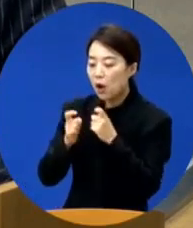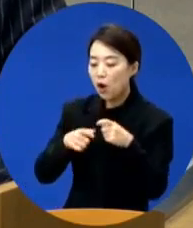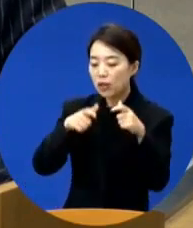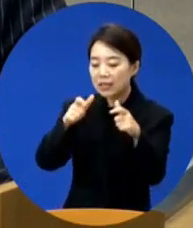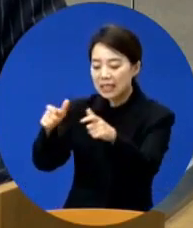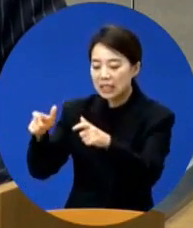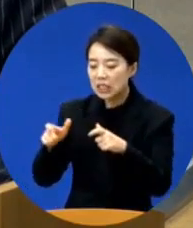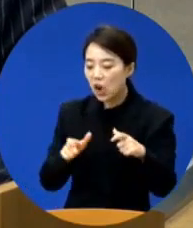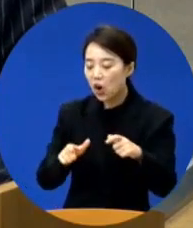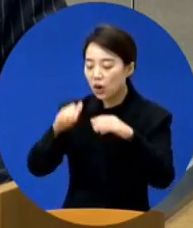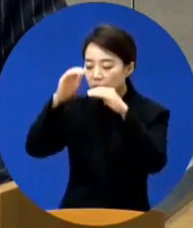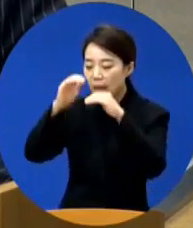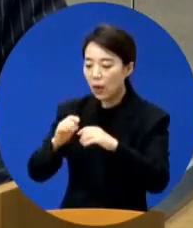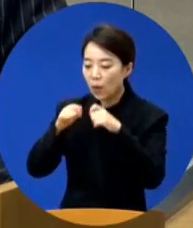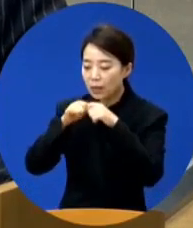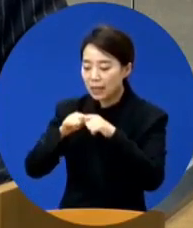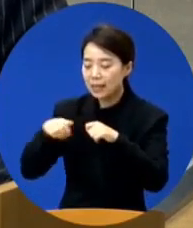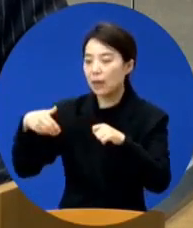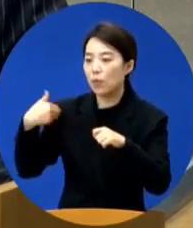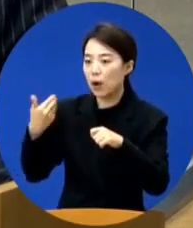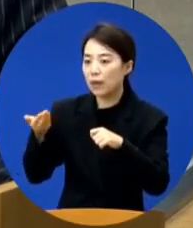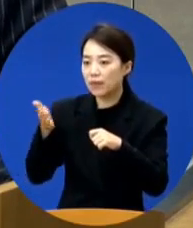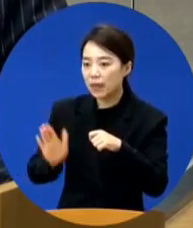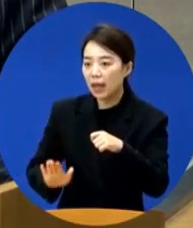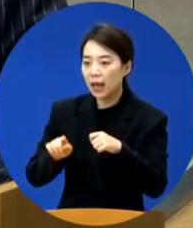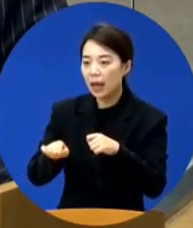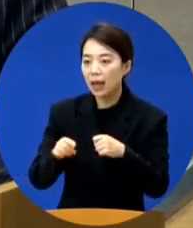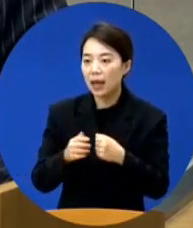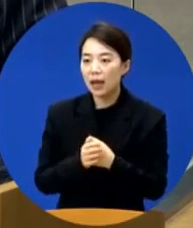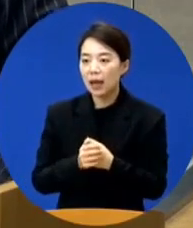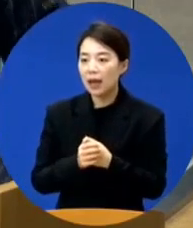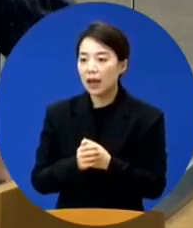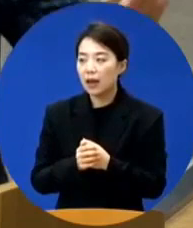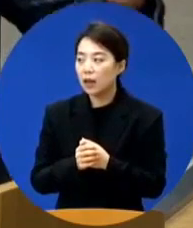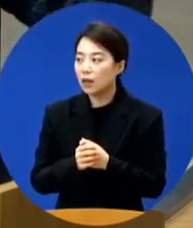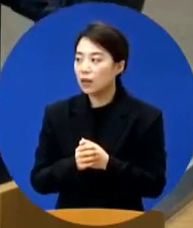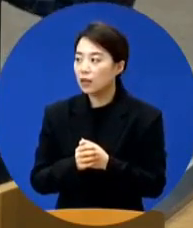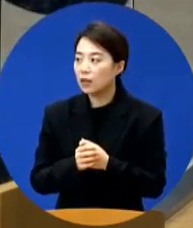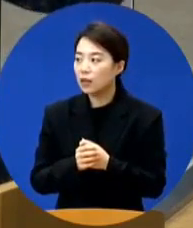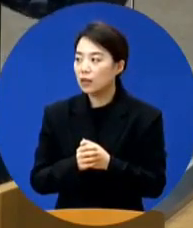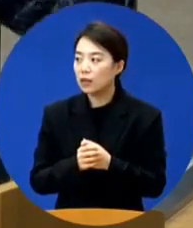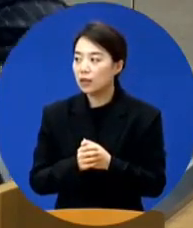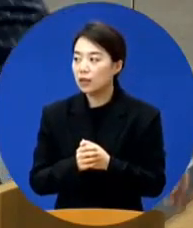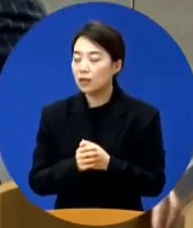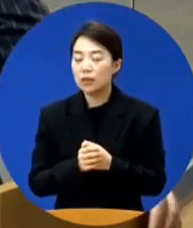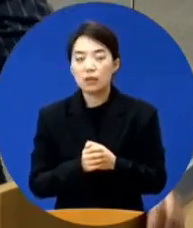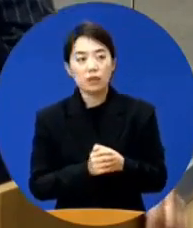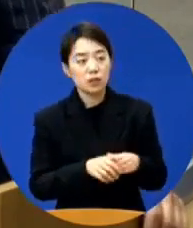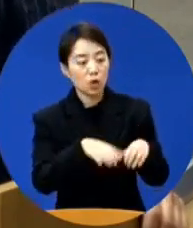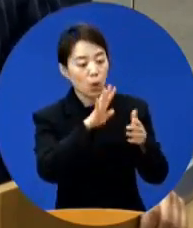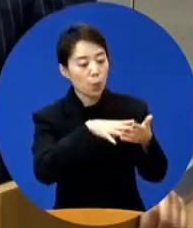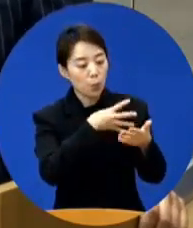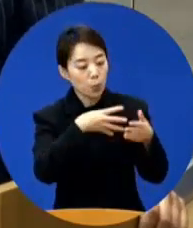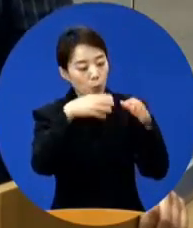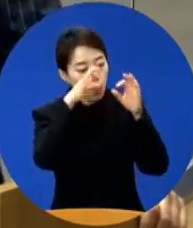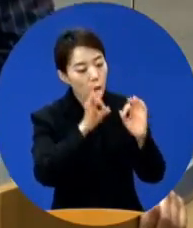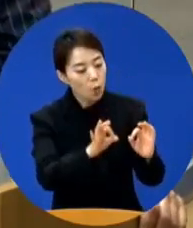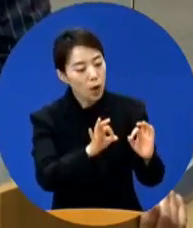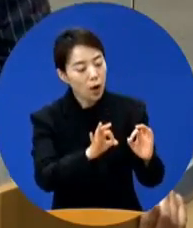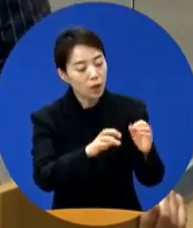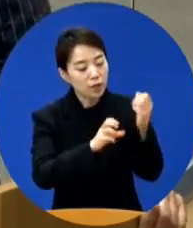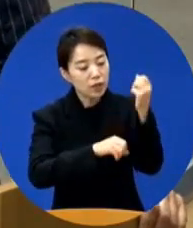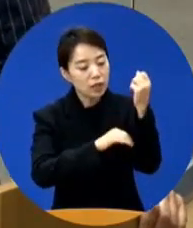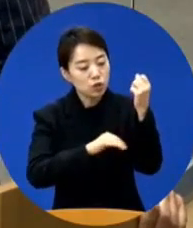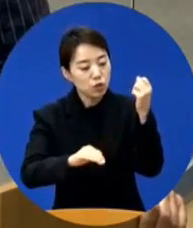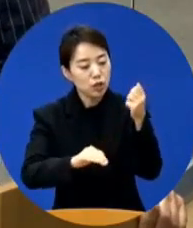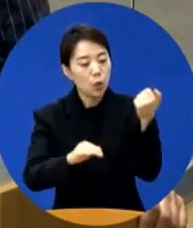뭐 자세히는 모르겠습니다만 지금 저희 기준이 중위소득 120% 아니, 그게 아니라 이하라고 돼 있습니다. 여기서 보게 되면 우리가 사업량 산정 기준을